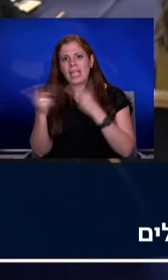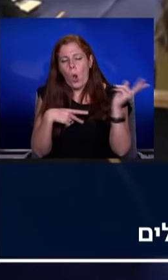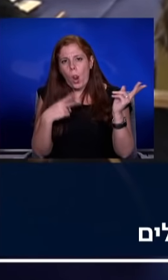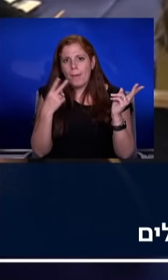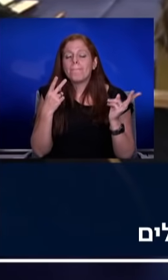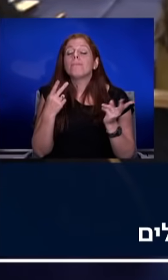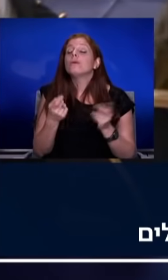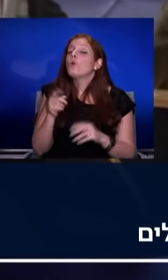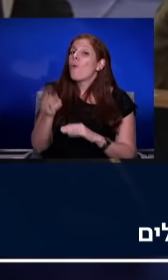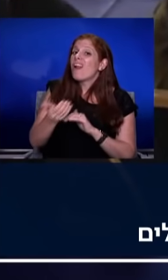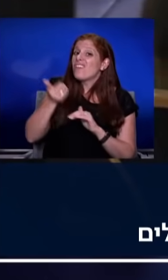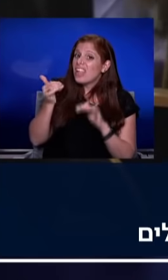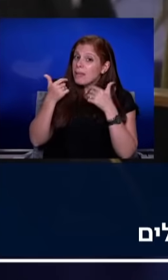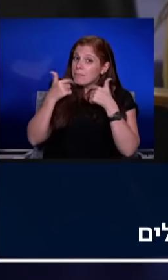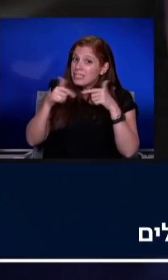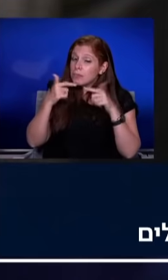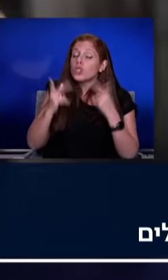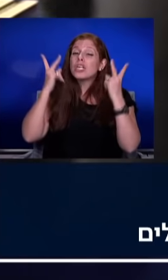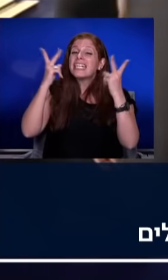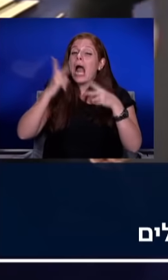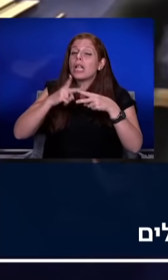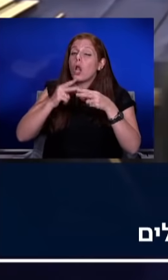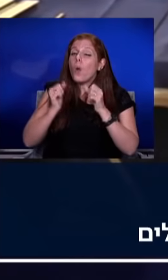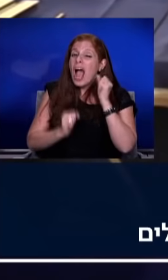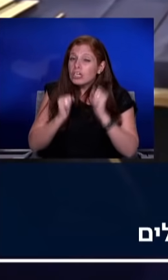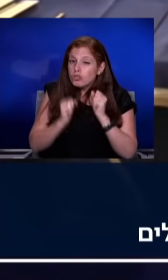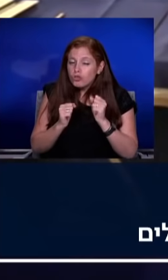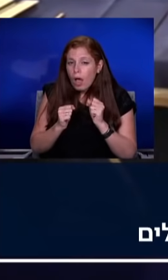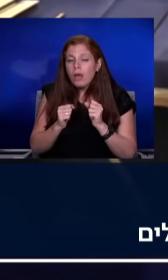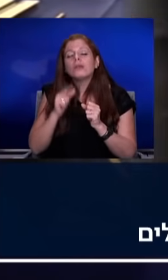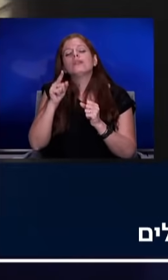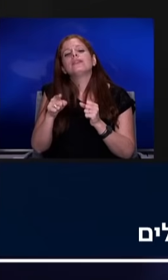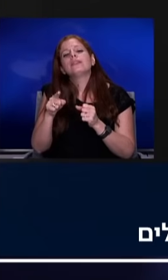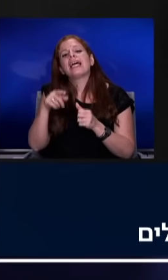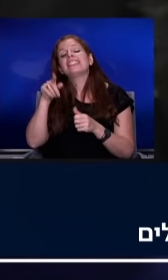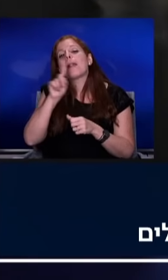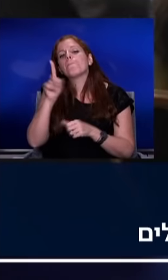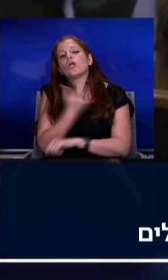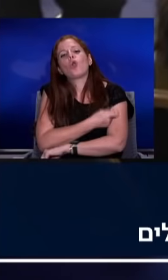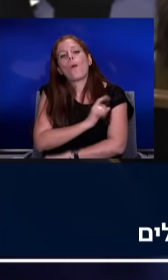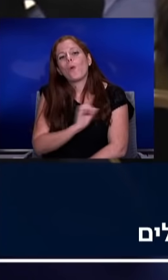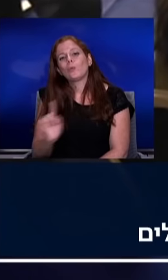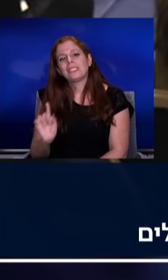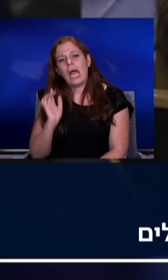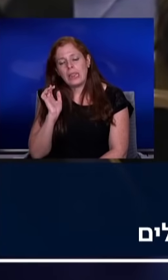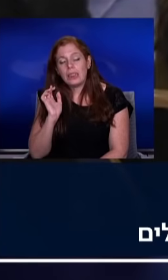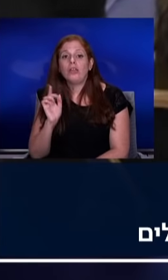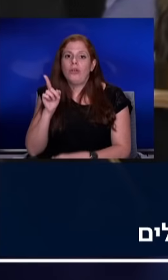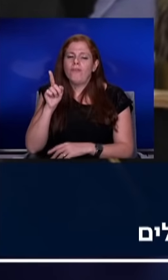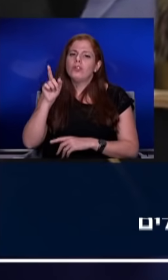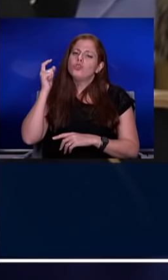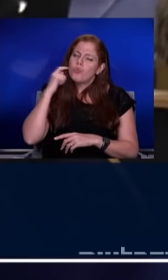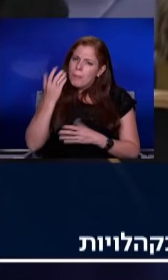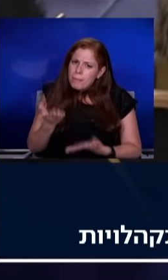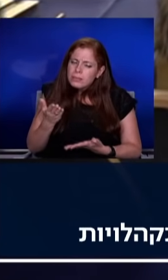הוא לפני כן מסביר להם שעיקר התחלואה הקשה, כאמור, אנחנו מכירים את הנתונים, זה בקרב הלא מחוסנים. עכשיו, במשרד לביטחון פנים שומעים את הדברים, וקודם